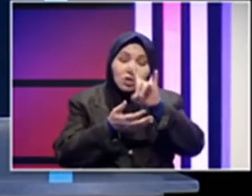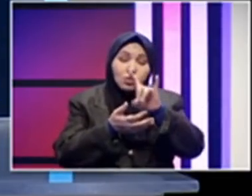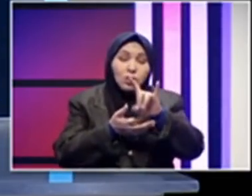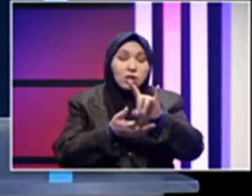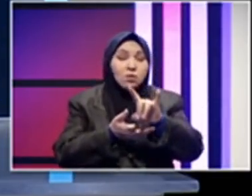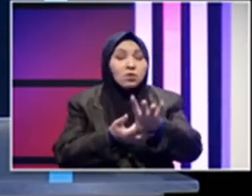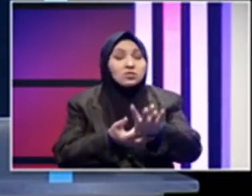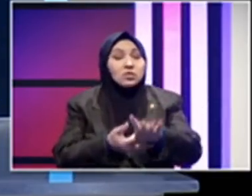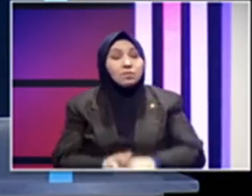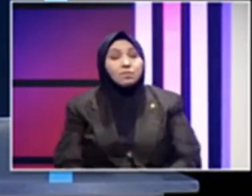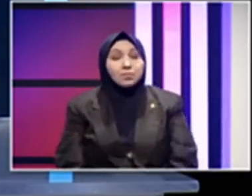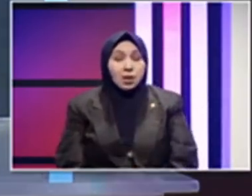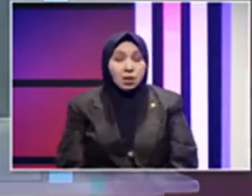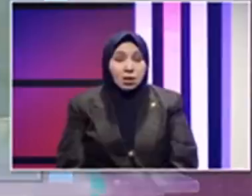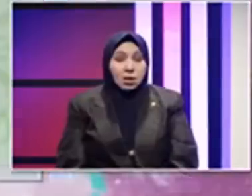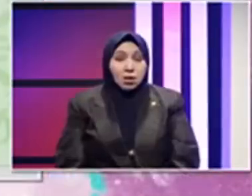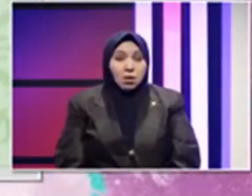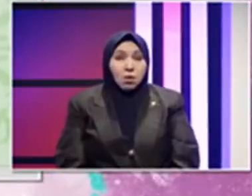minasyaitonirrajim.